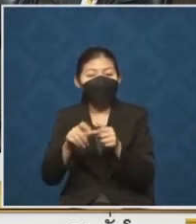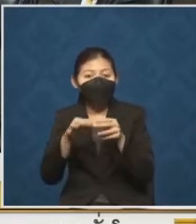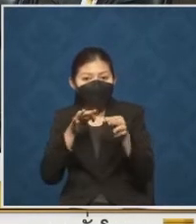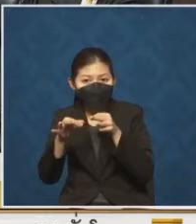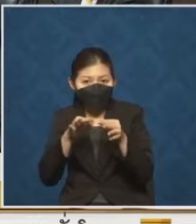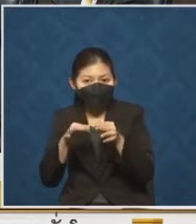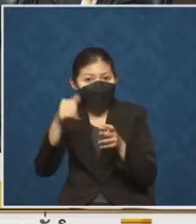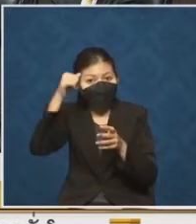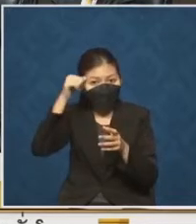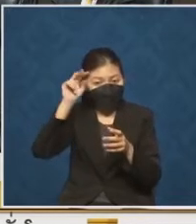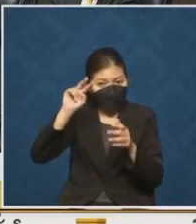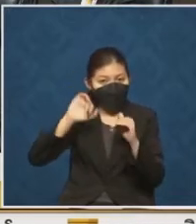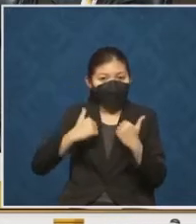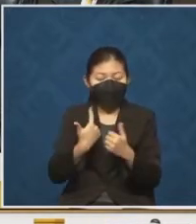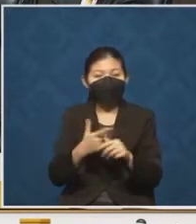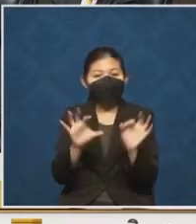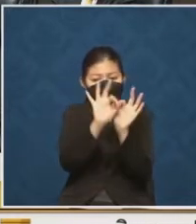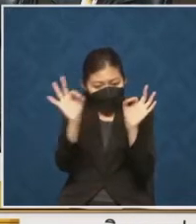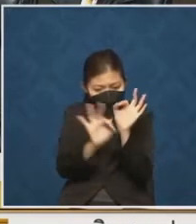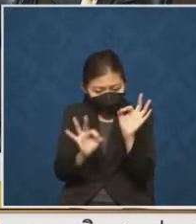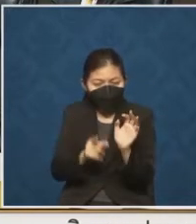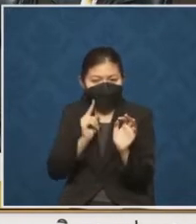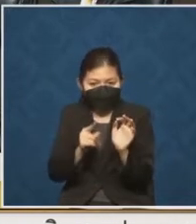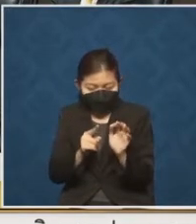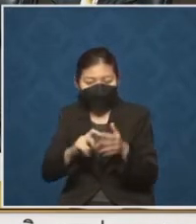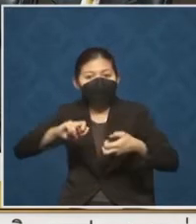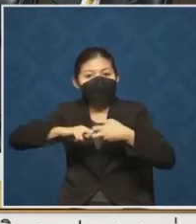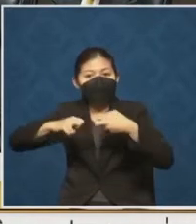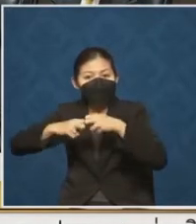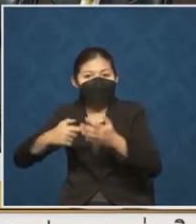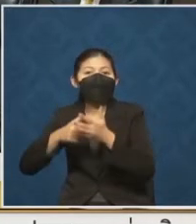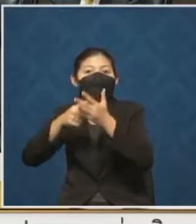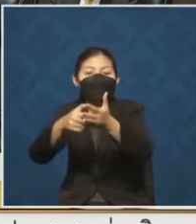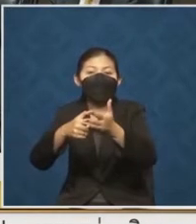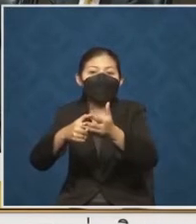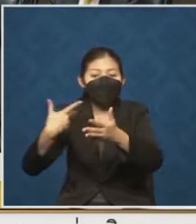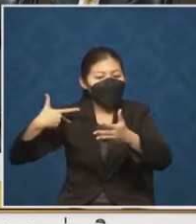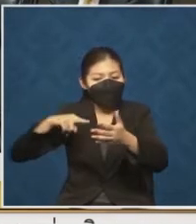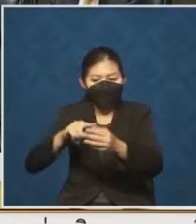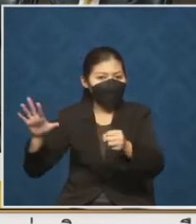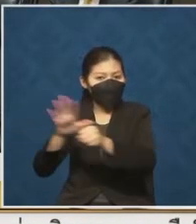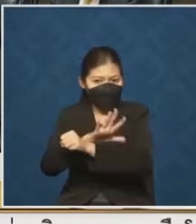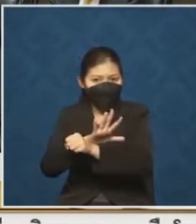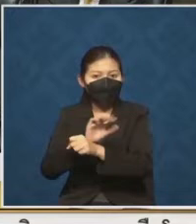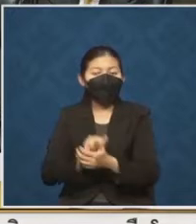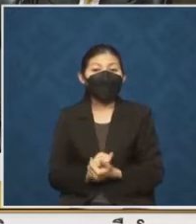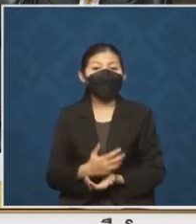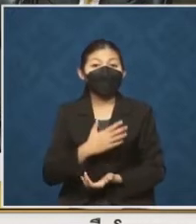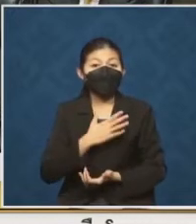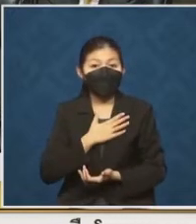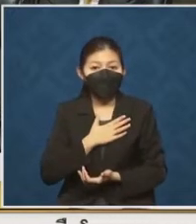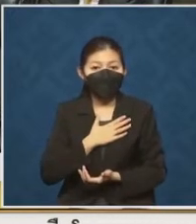ตัวแทนของวิปฝ่ายค้านได้กูแนะนำเรียนท่านไปแต่พวกเราจะแบ่งการอภิปรายใน 2วันนี้นะครับ